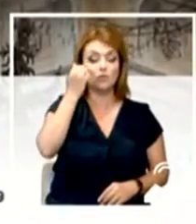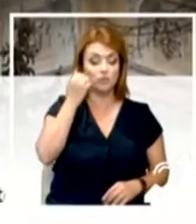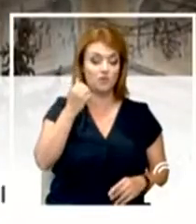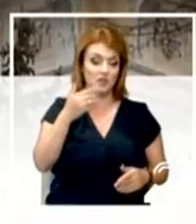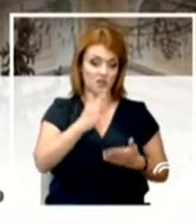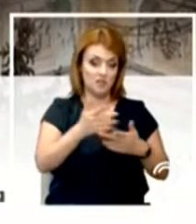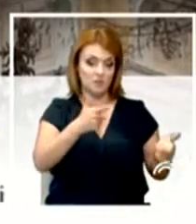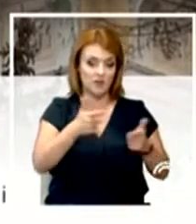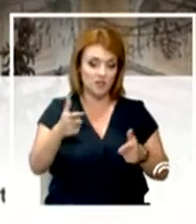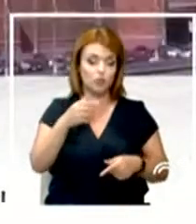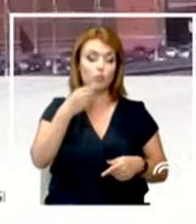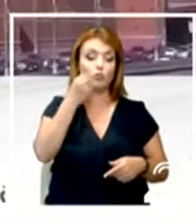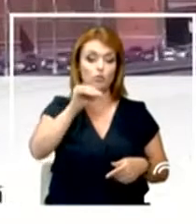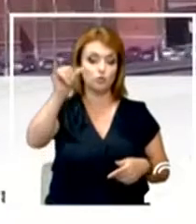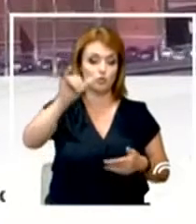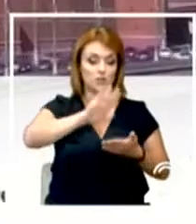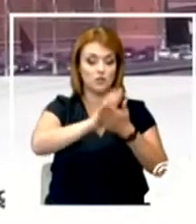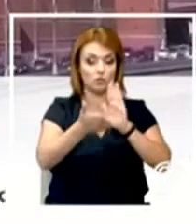situației.